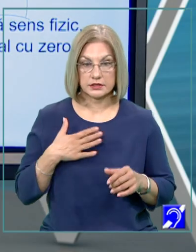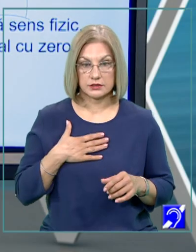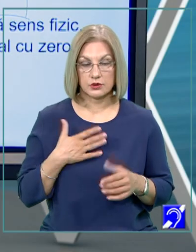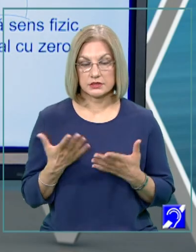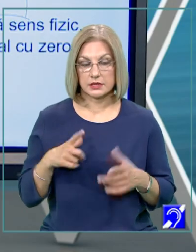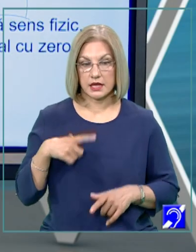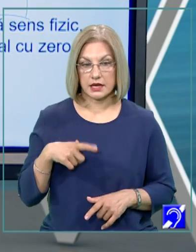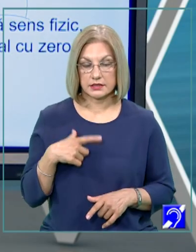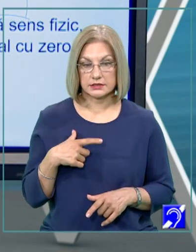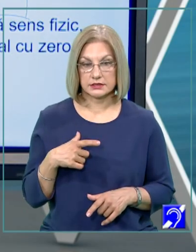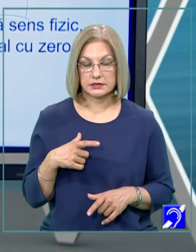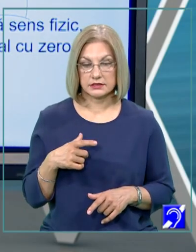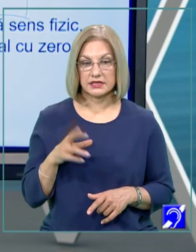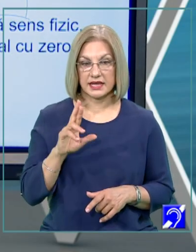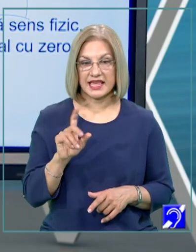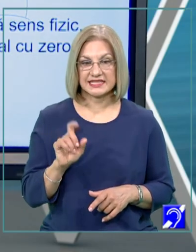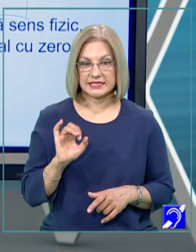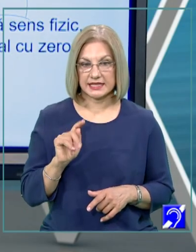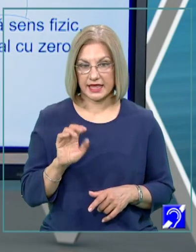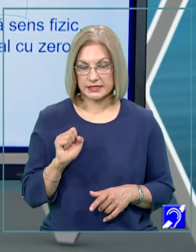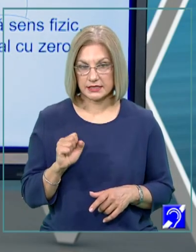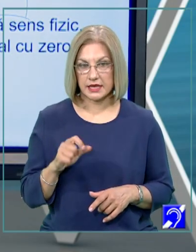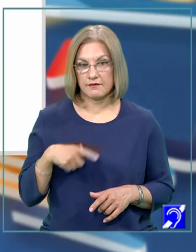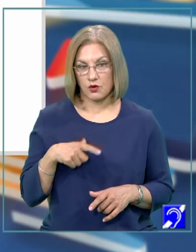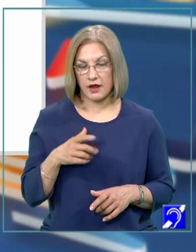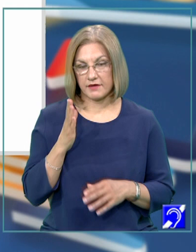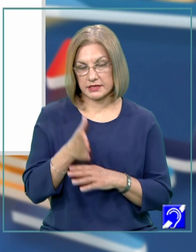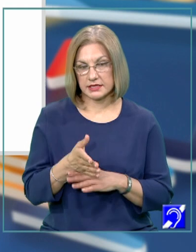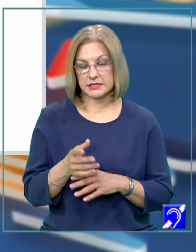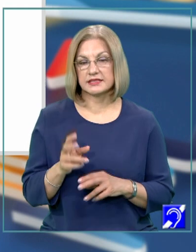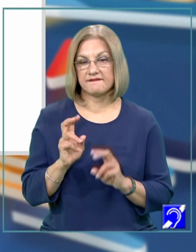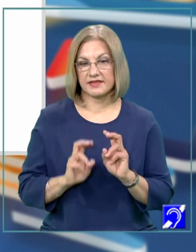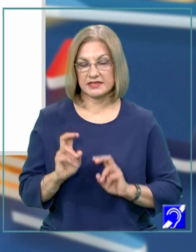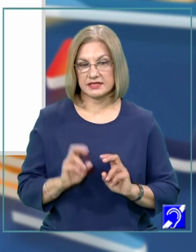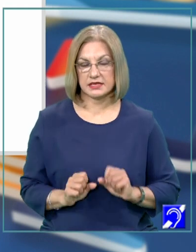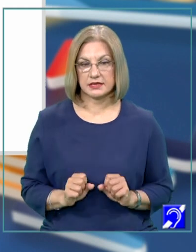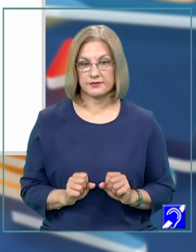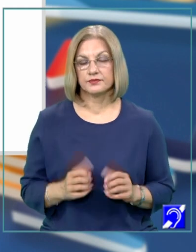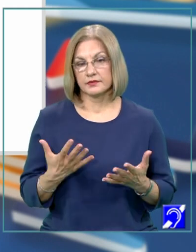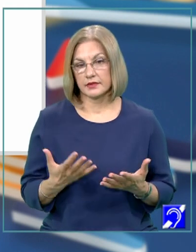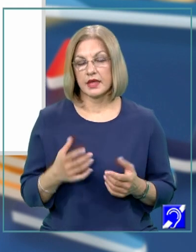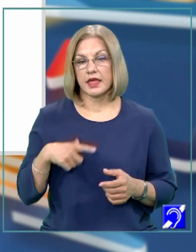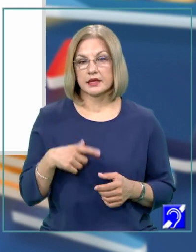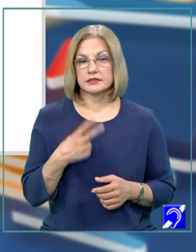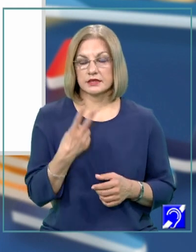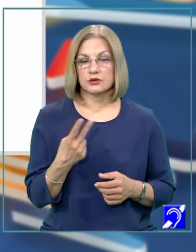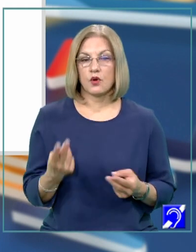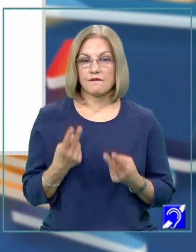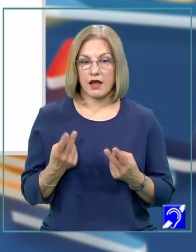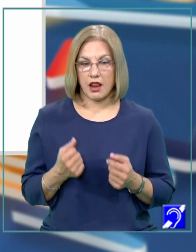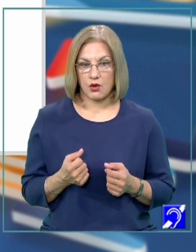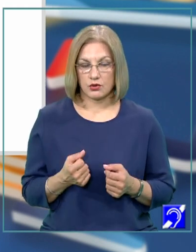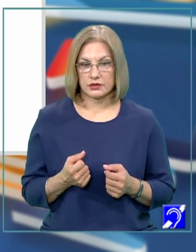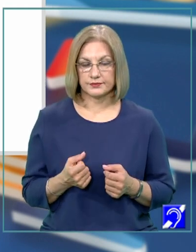sunt niște rezistențe vor avea sens fizic cu alte cuvinte copii există două valori